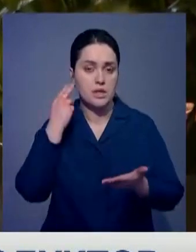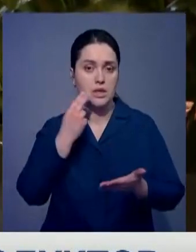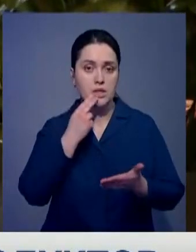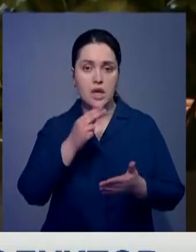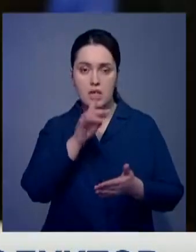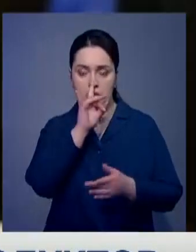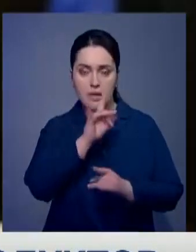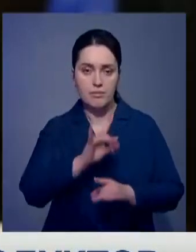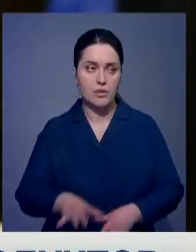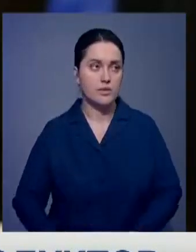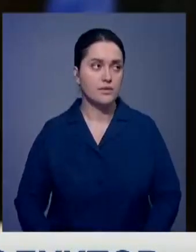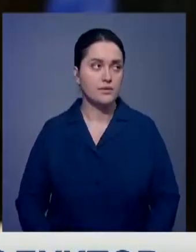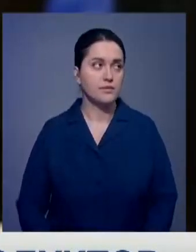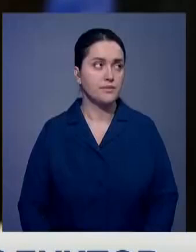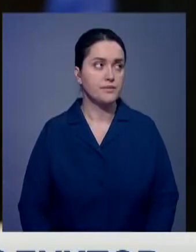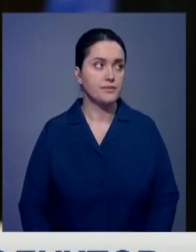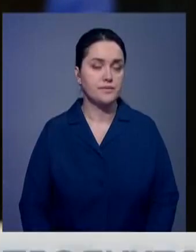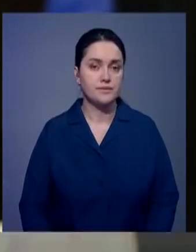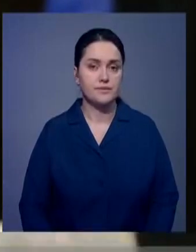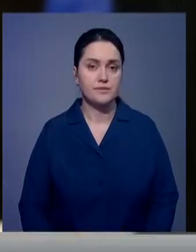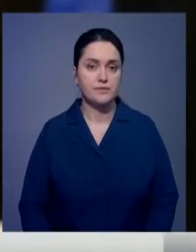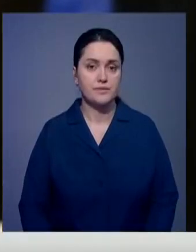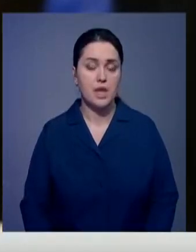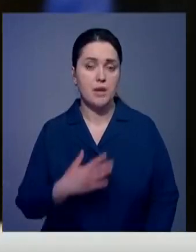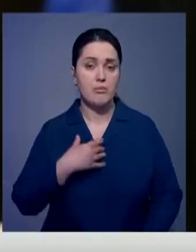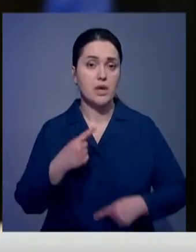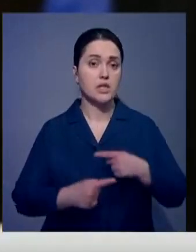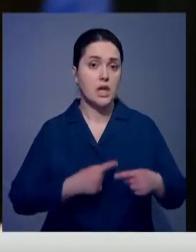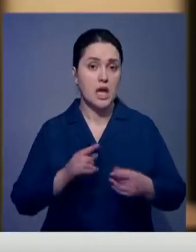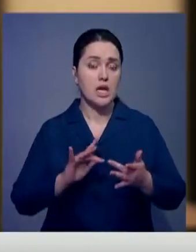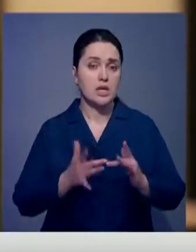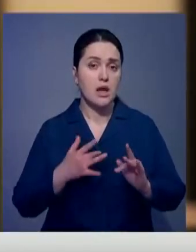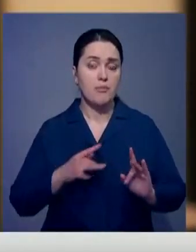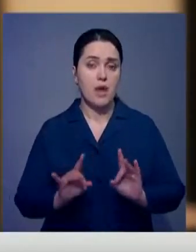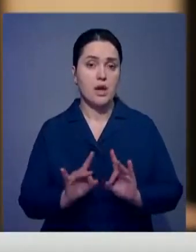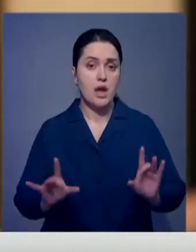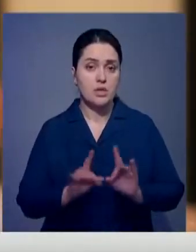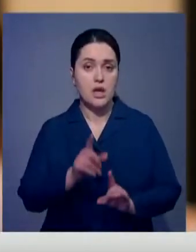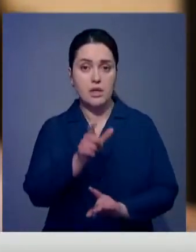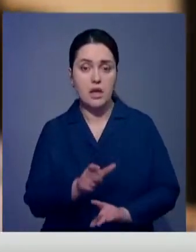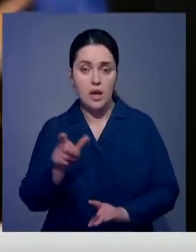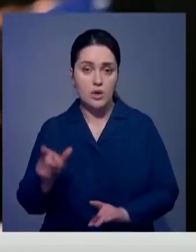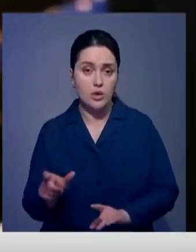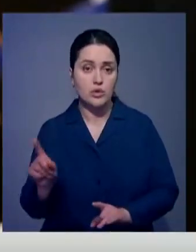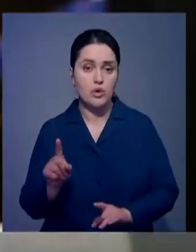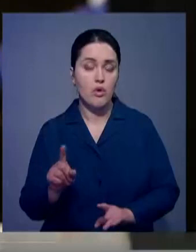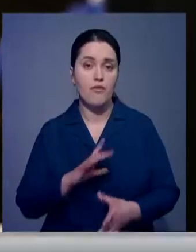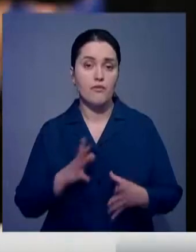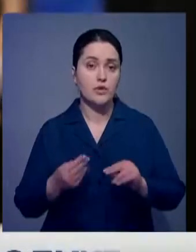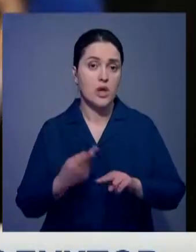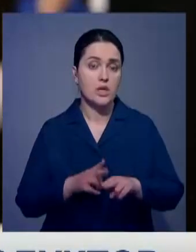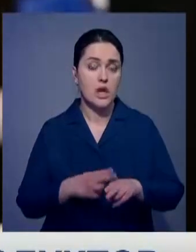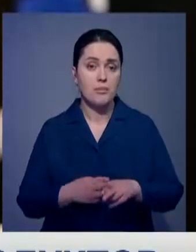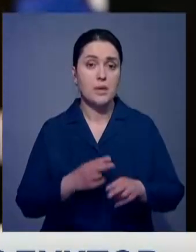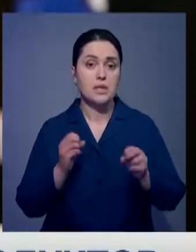не ждет. Мы с помощью социальных сетей уже тоже просвещаем народ, что все это безопасно. И то те вирусы,